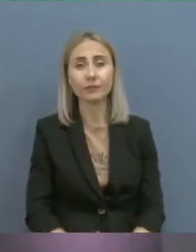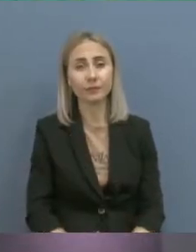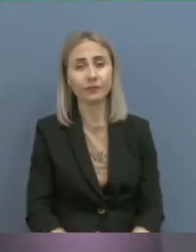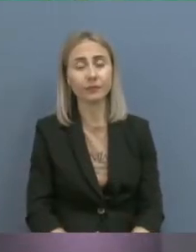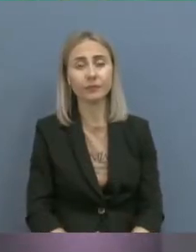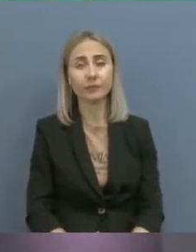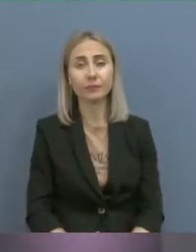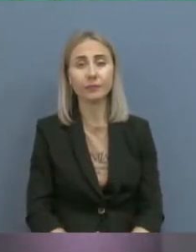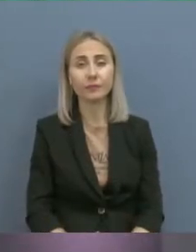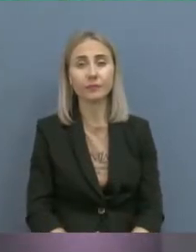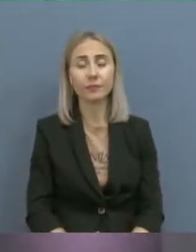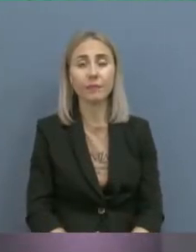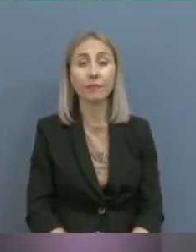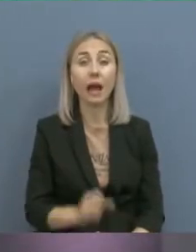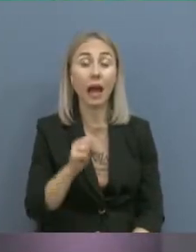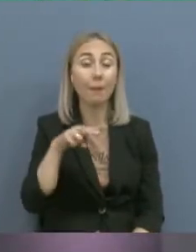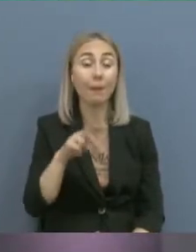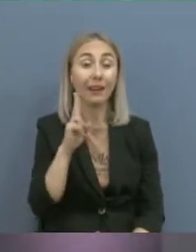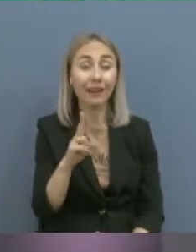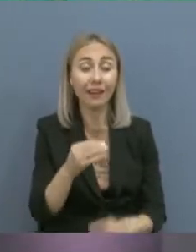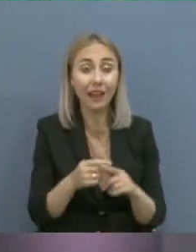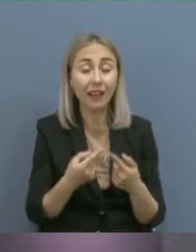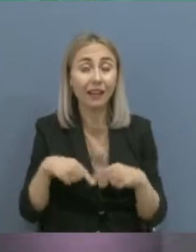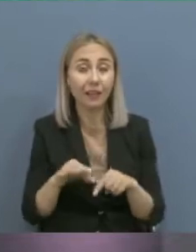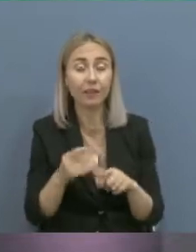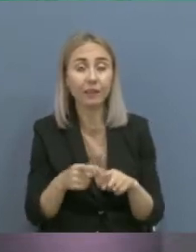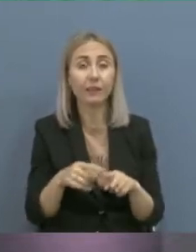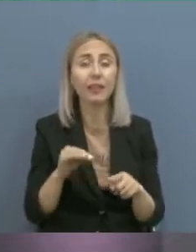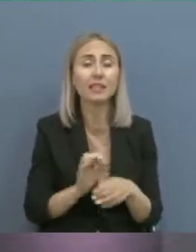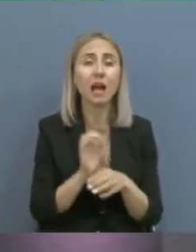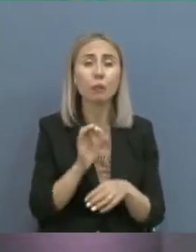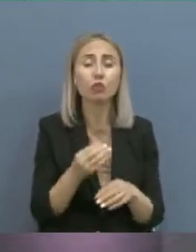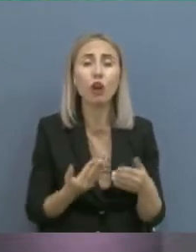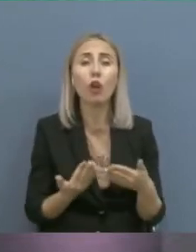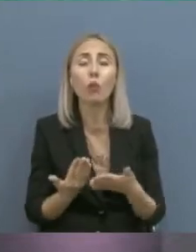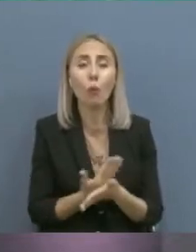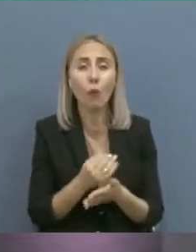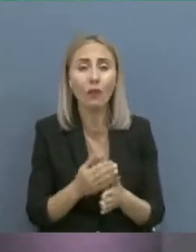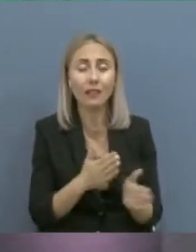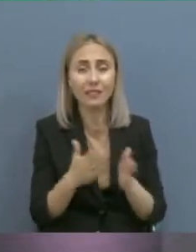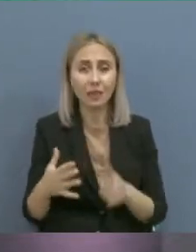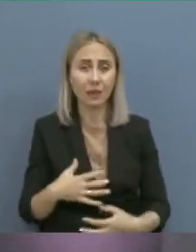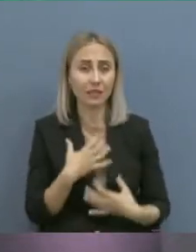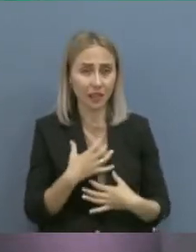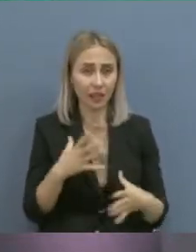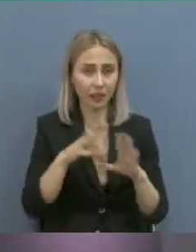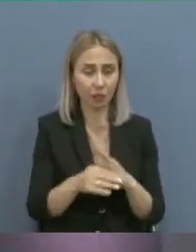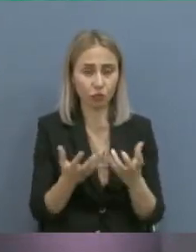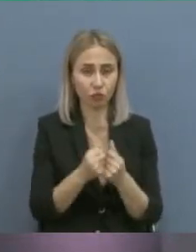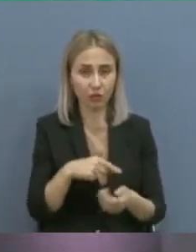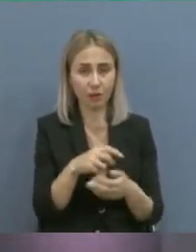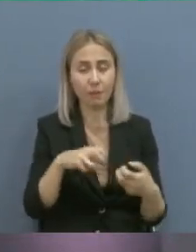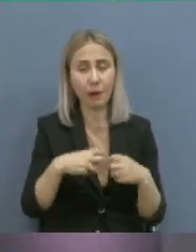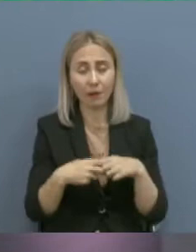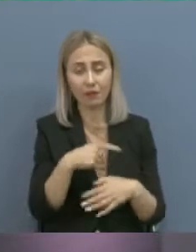Еліміздің агроөнеркәсіп саласында сақтандырудың жаңа жүйесі іске қосылды. Онда өсімдік шаруашылығындағы міндетті сақтандырудың проблемалық